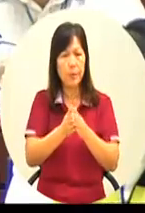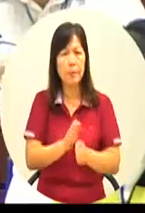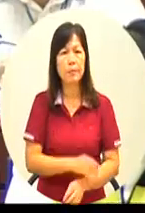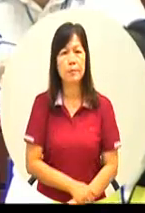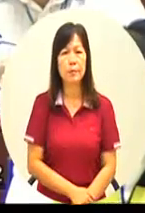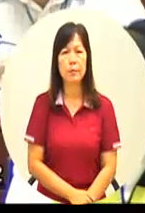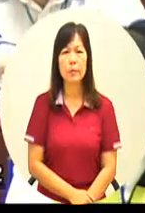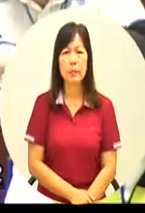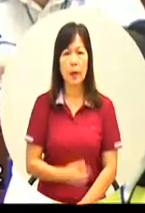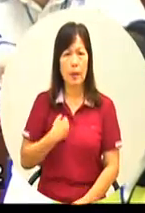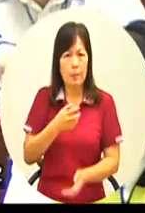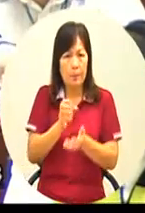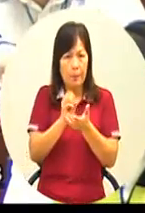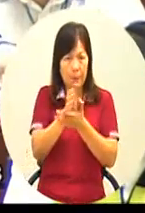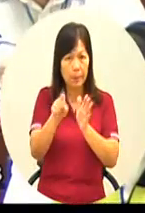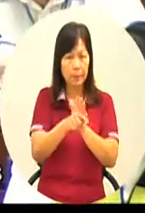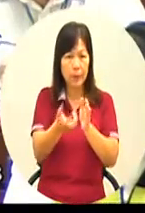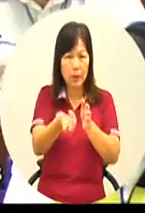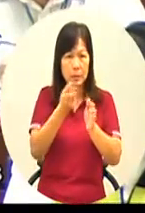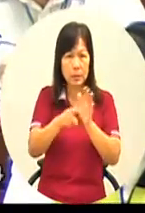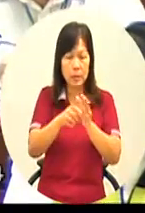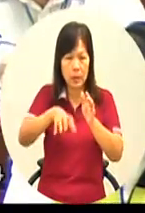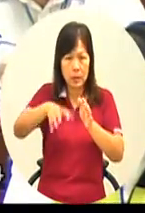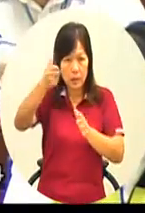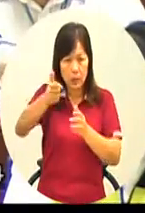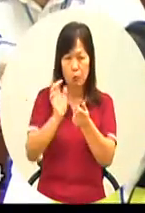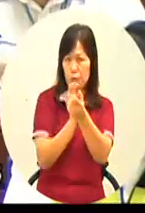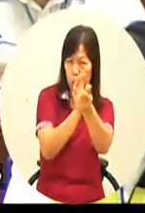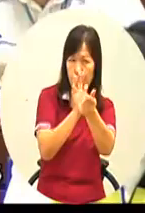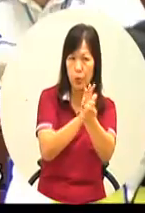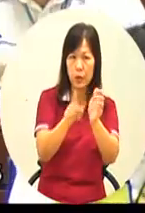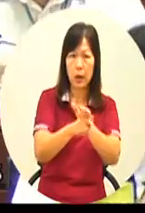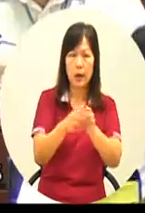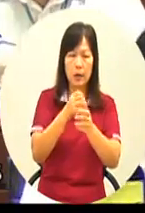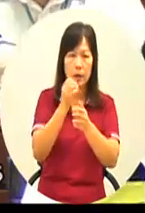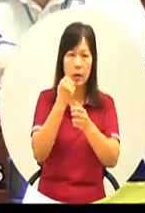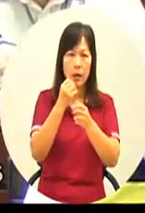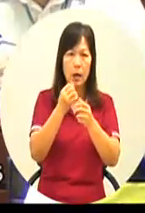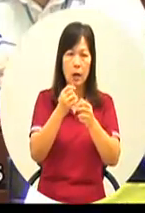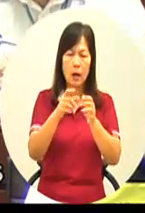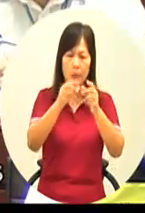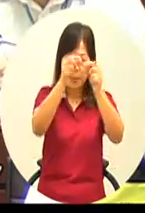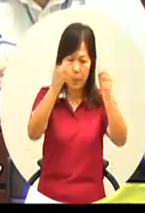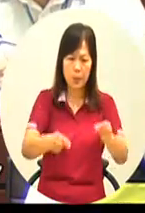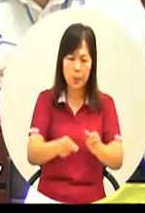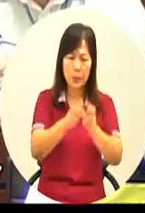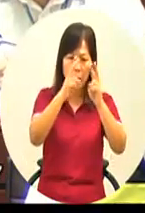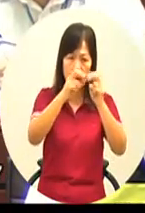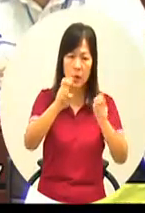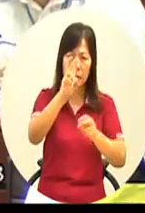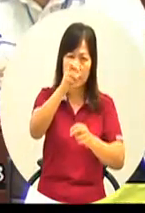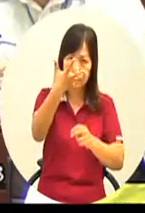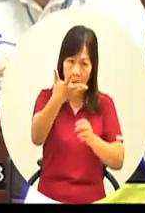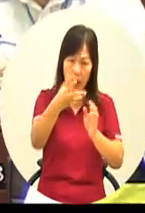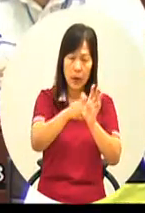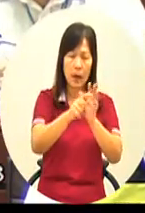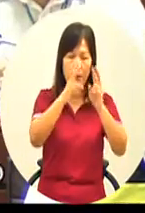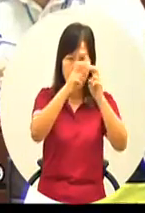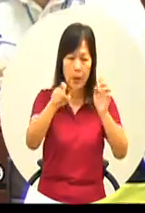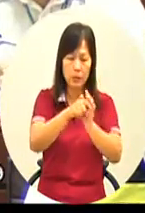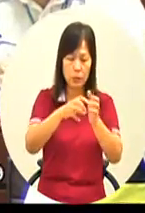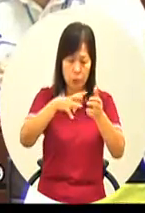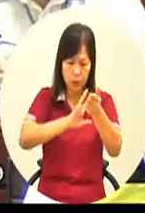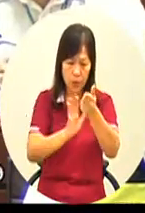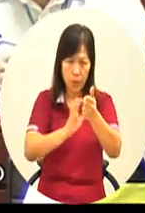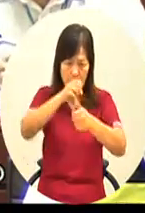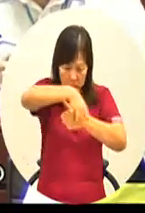吼。我进前哩，进前你们处长拢有咧推这个迄个木证系统啊啦，就是阮28G 啦，美丽啦， 美丽这个系统内面，